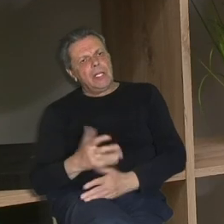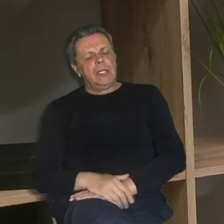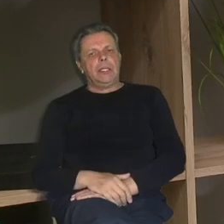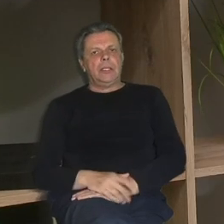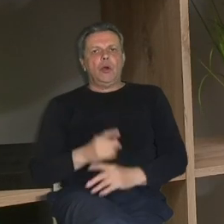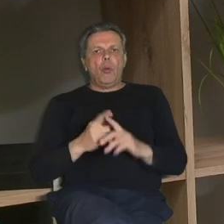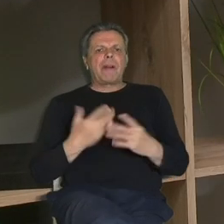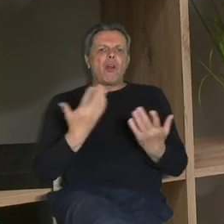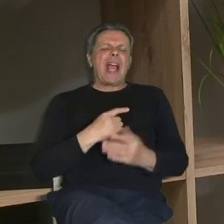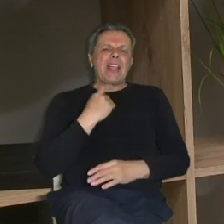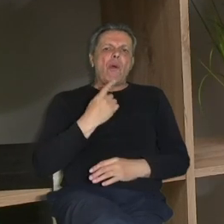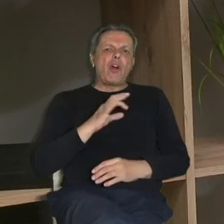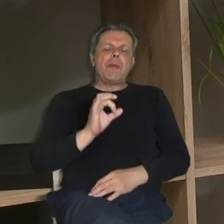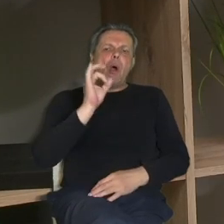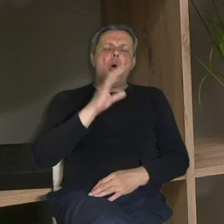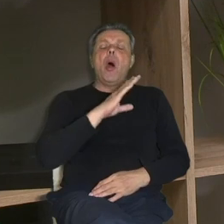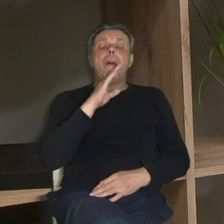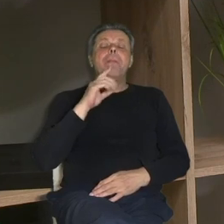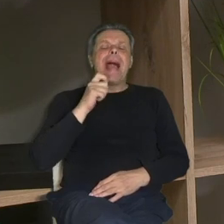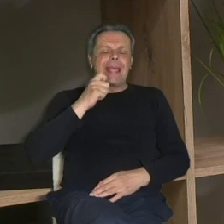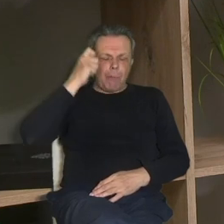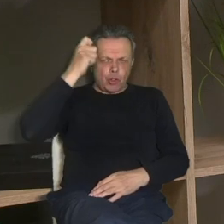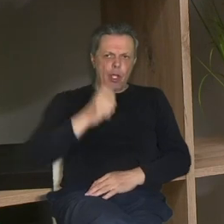upravo kada govorimo o Majki Božje,